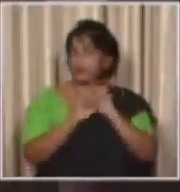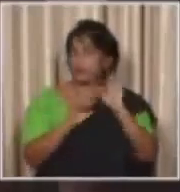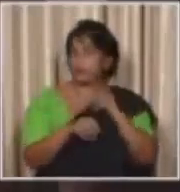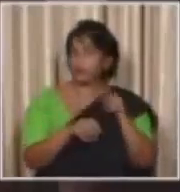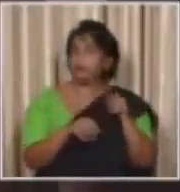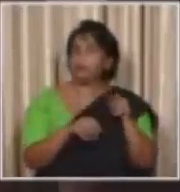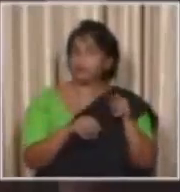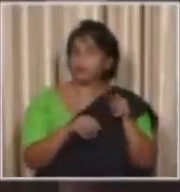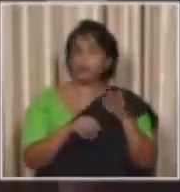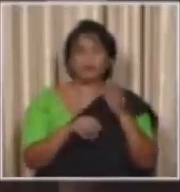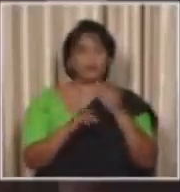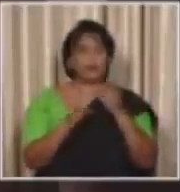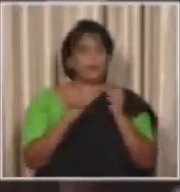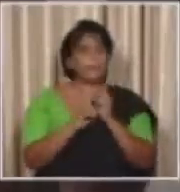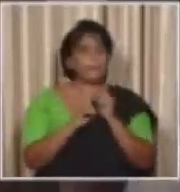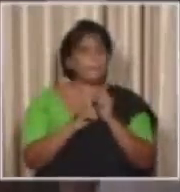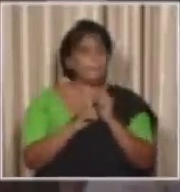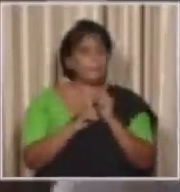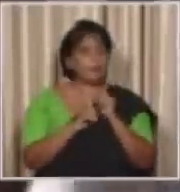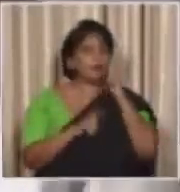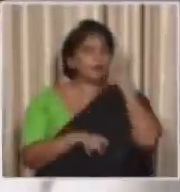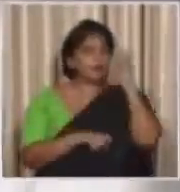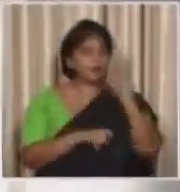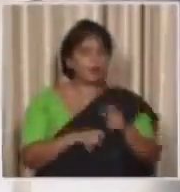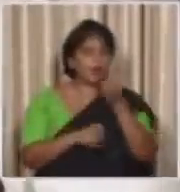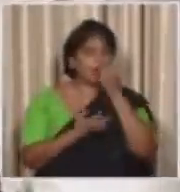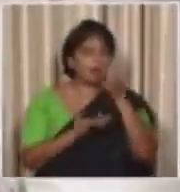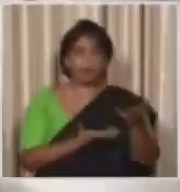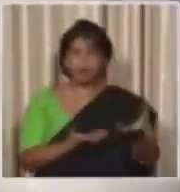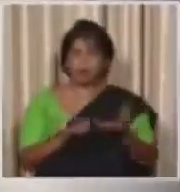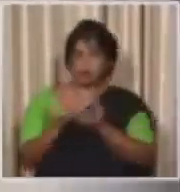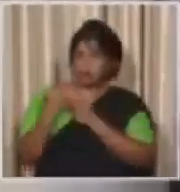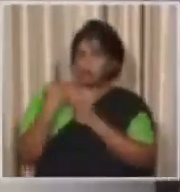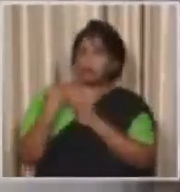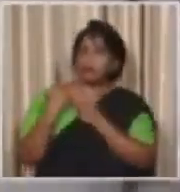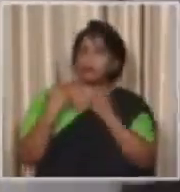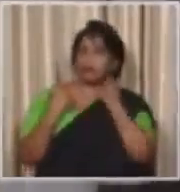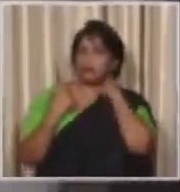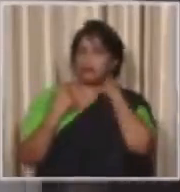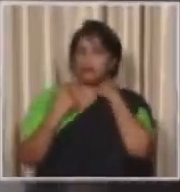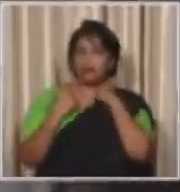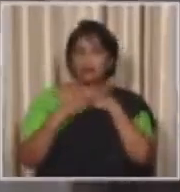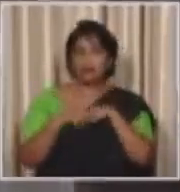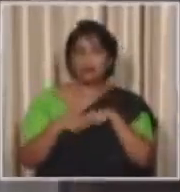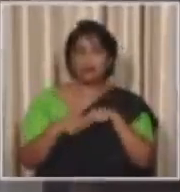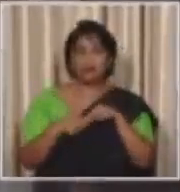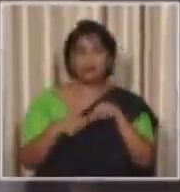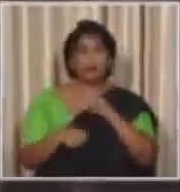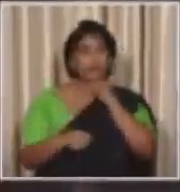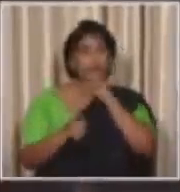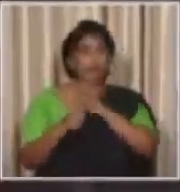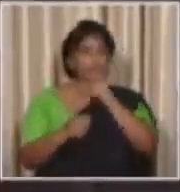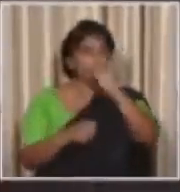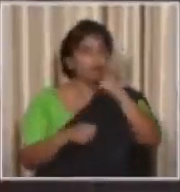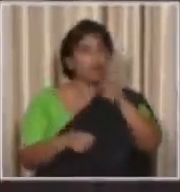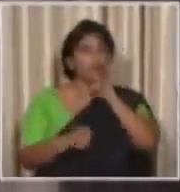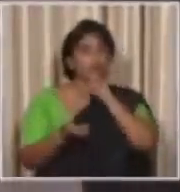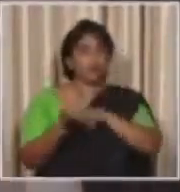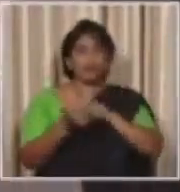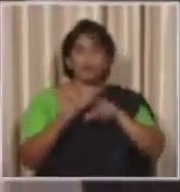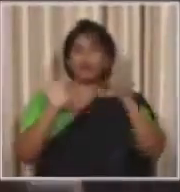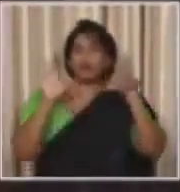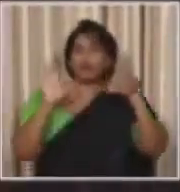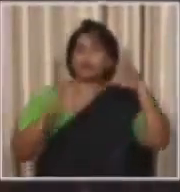තිබෙනවා පානගමුවේ ගම්වැසියේ කරගෙන ගිය මේ සහල් ඇවිල්ලා එයා ඇති කරන කුකුලන්ට ලබා දීලා කුකුල්ලු 7